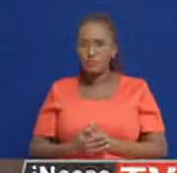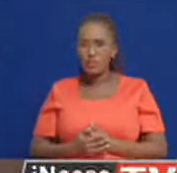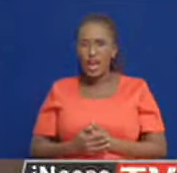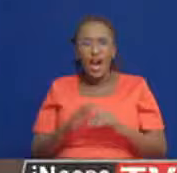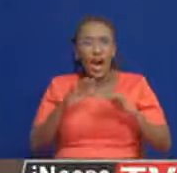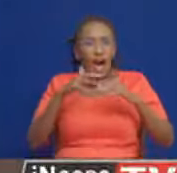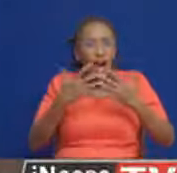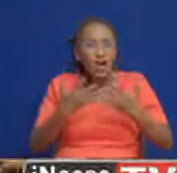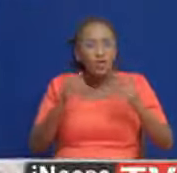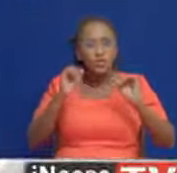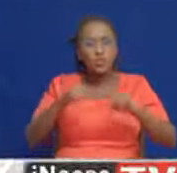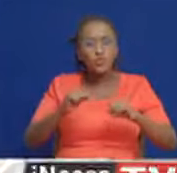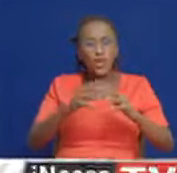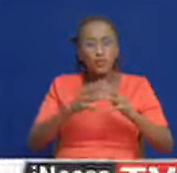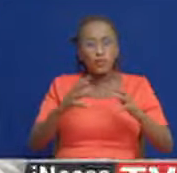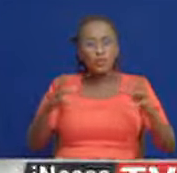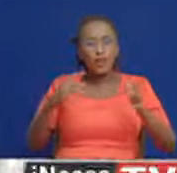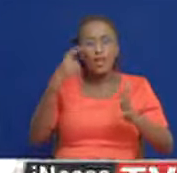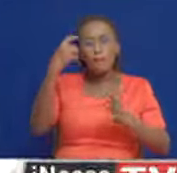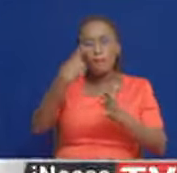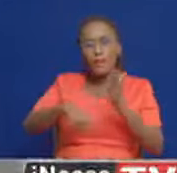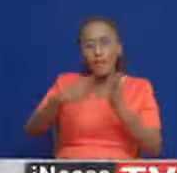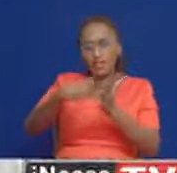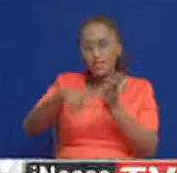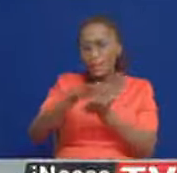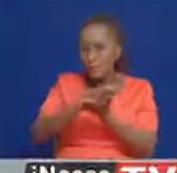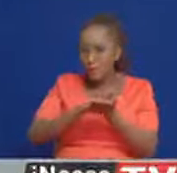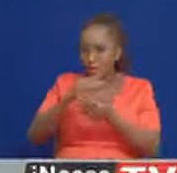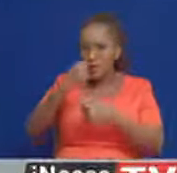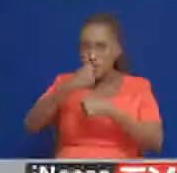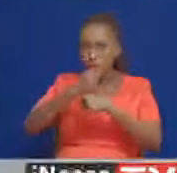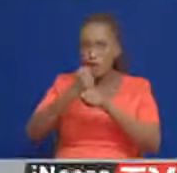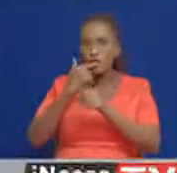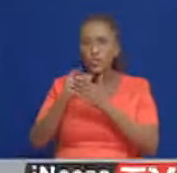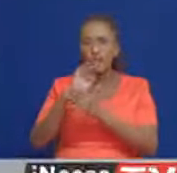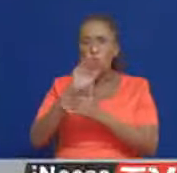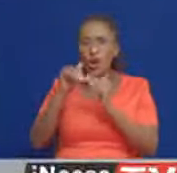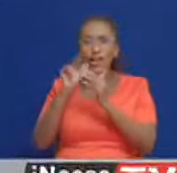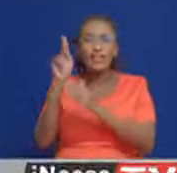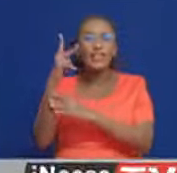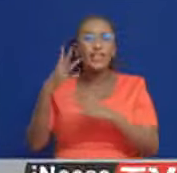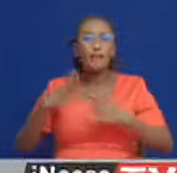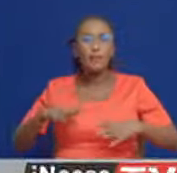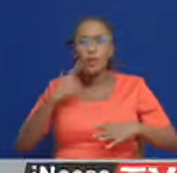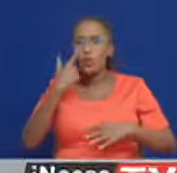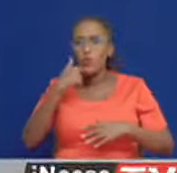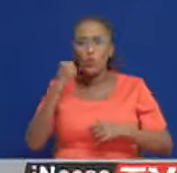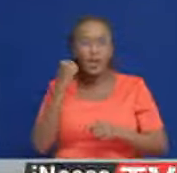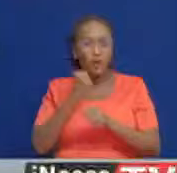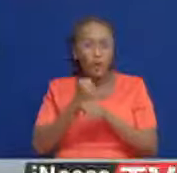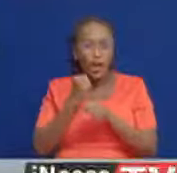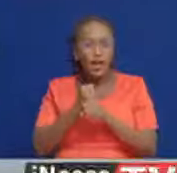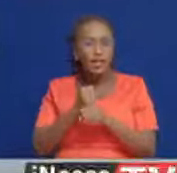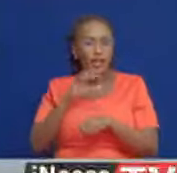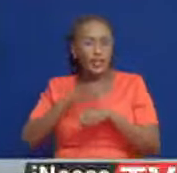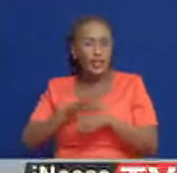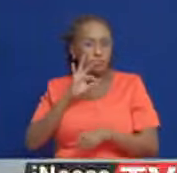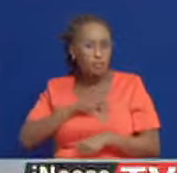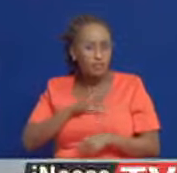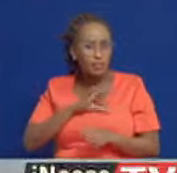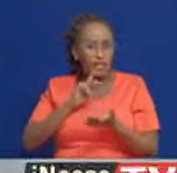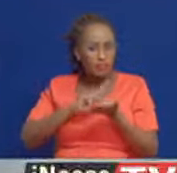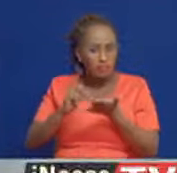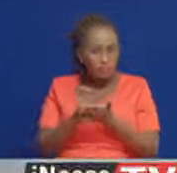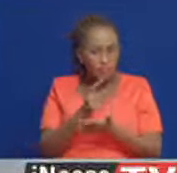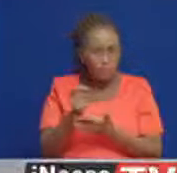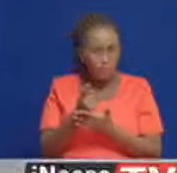ambavyo tunaweza tukaexpand ile tax base ili kuhakikisha kwamba kila Mkenya ambaye ana mapato anatoa kulingana